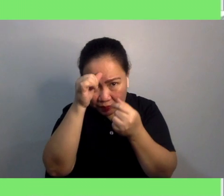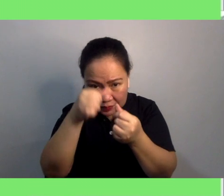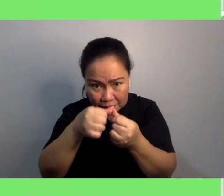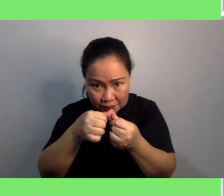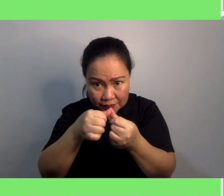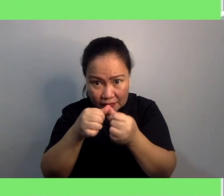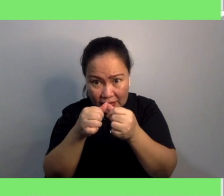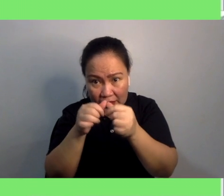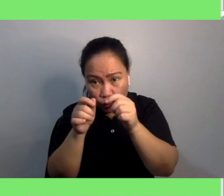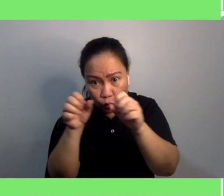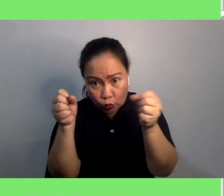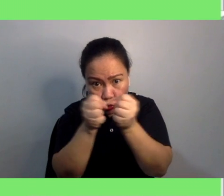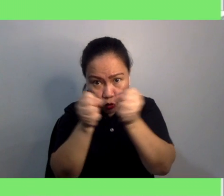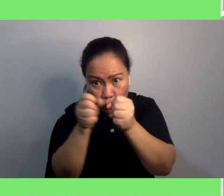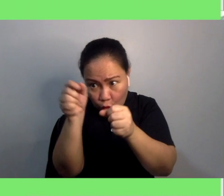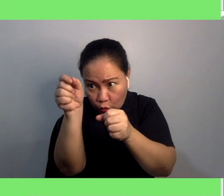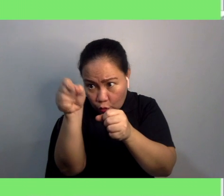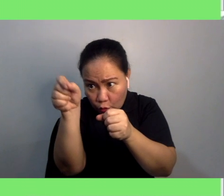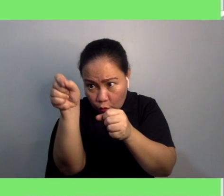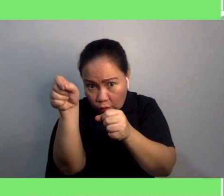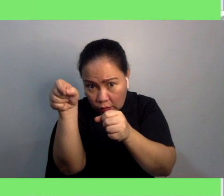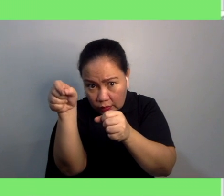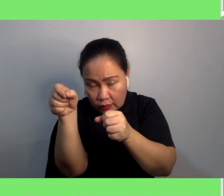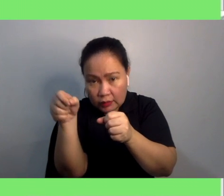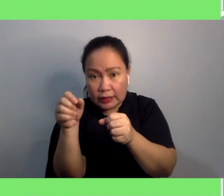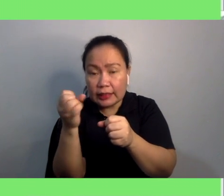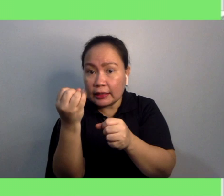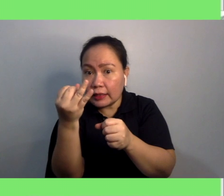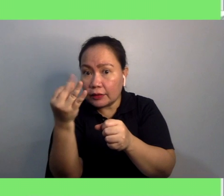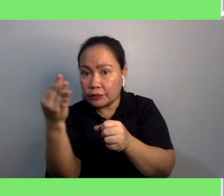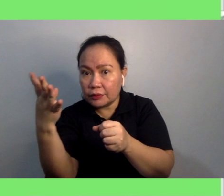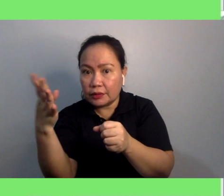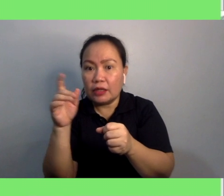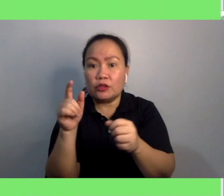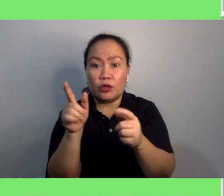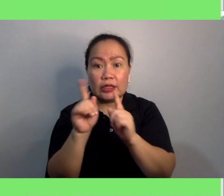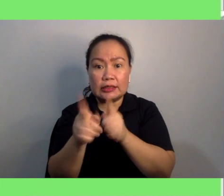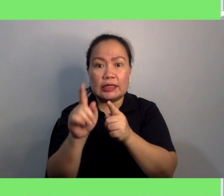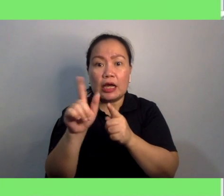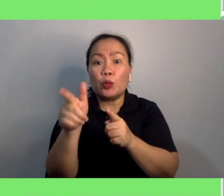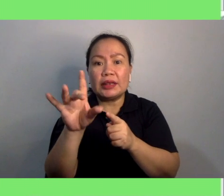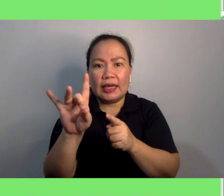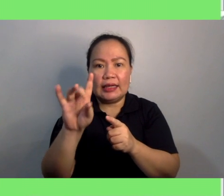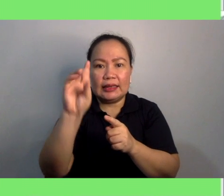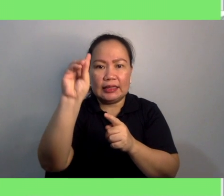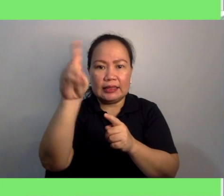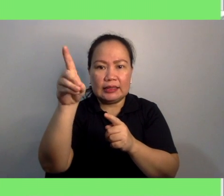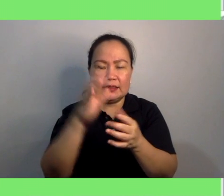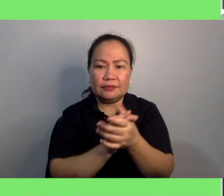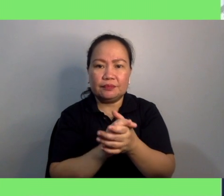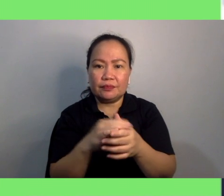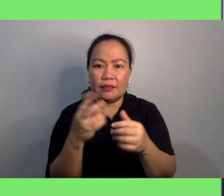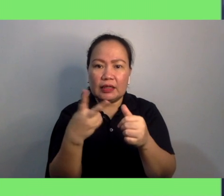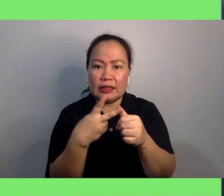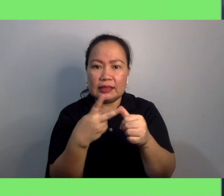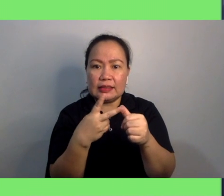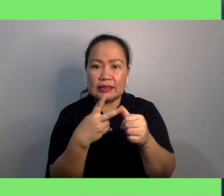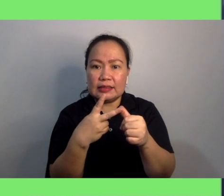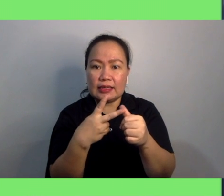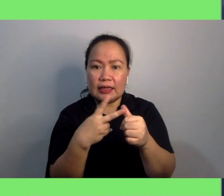po natin. So yung ating first angle, that is 28 degrees. Next, proceed tayo sa ating pangalawang